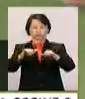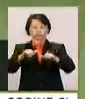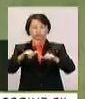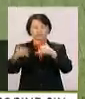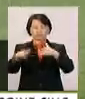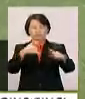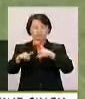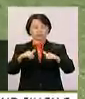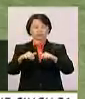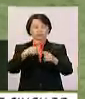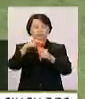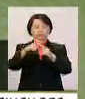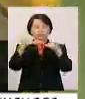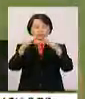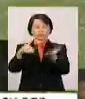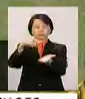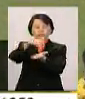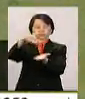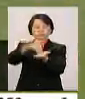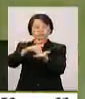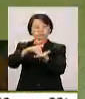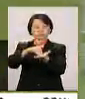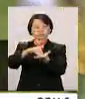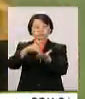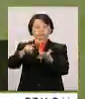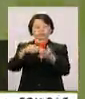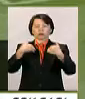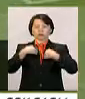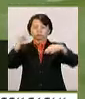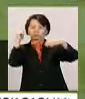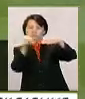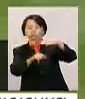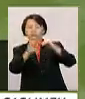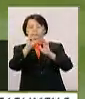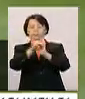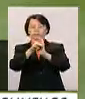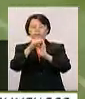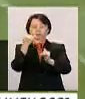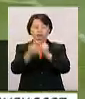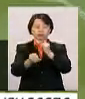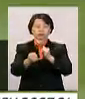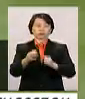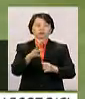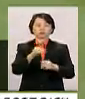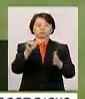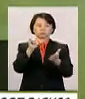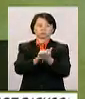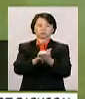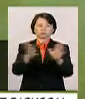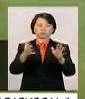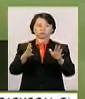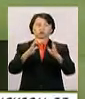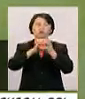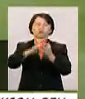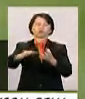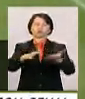perjuangan skuad negara apabila pemain tengah Ryoma Nakano menggadaikan jaringan pada minit terakhir perlawanan. Keputusan itu sekaligus